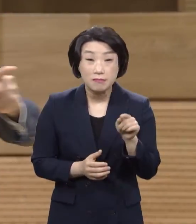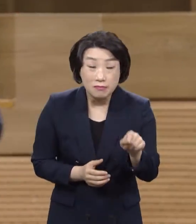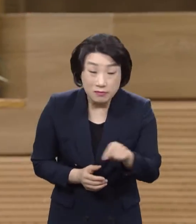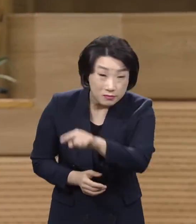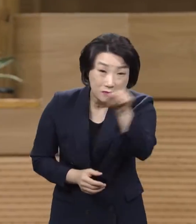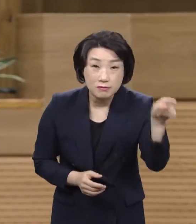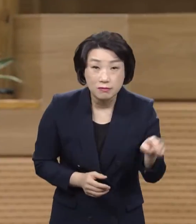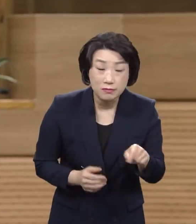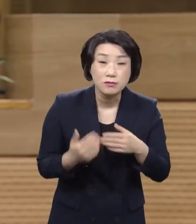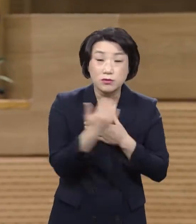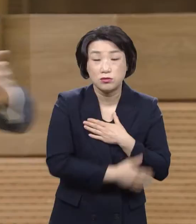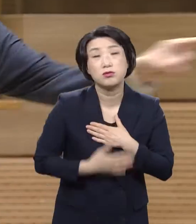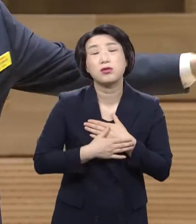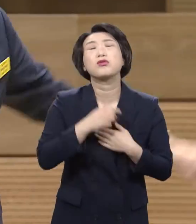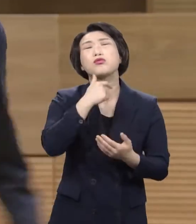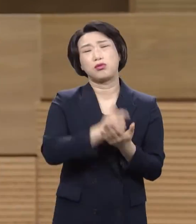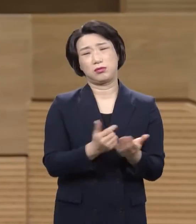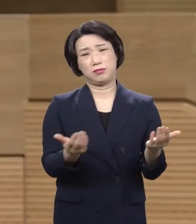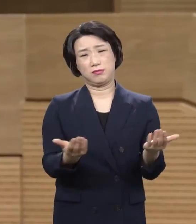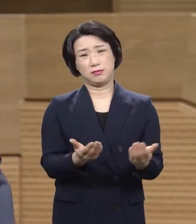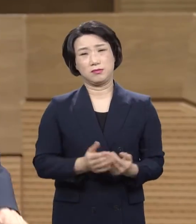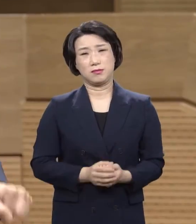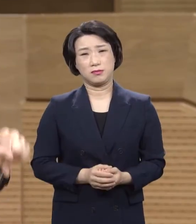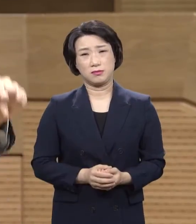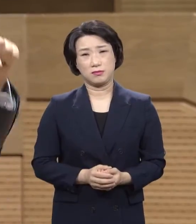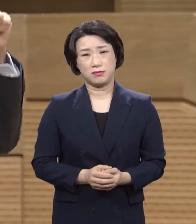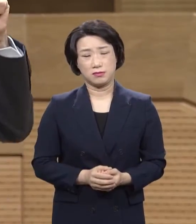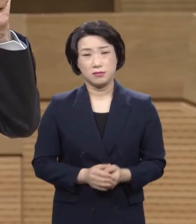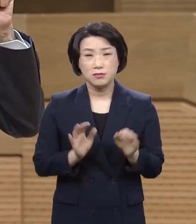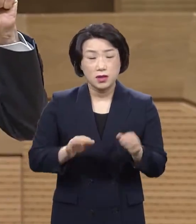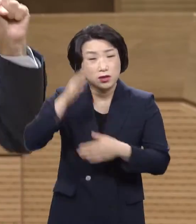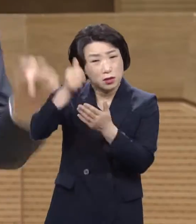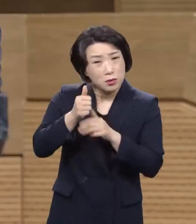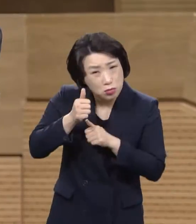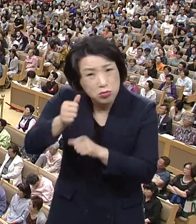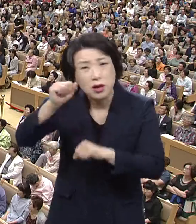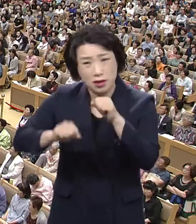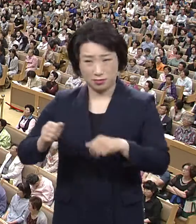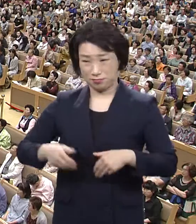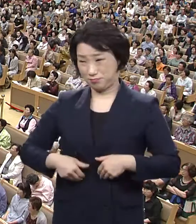이게 육신이 속고 있는 것이라 이 말이오. 성령을 쫓아